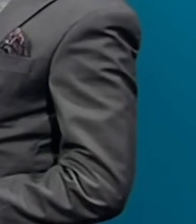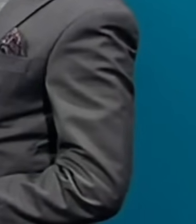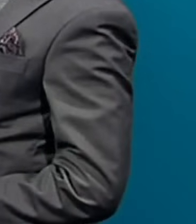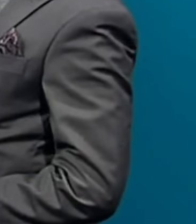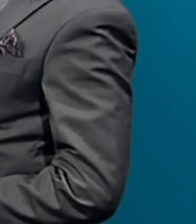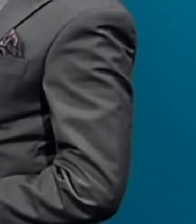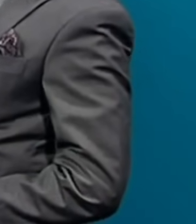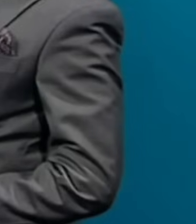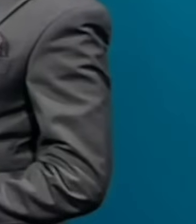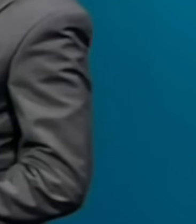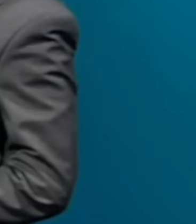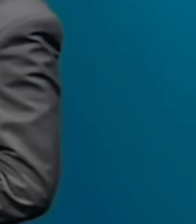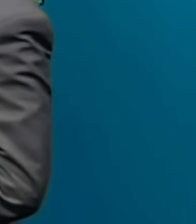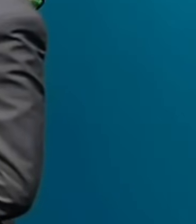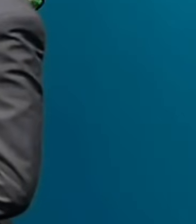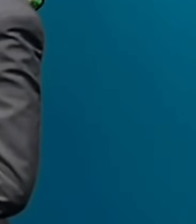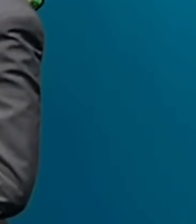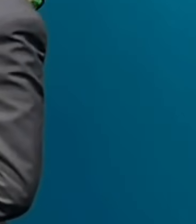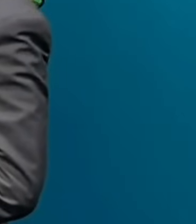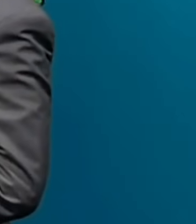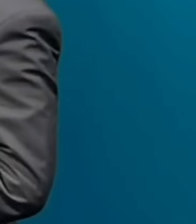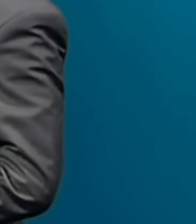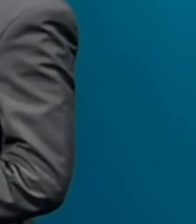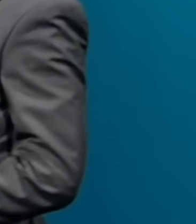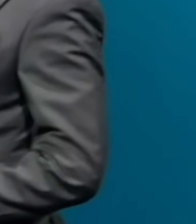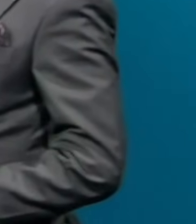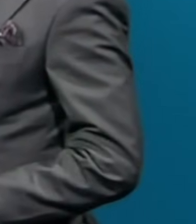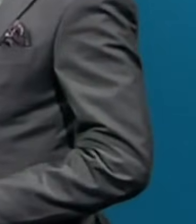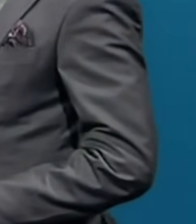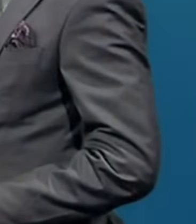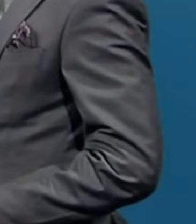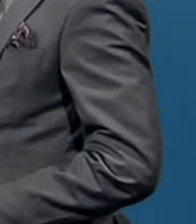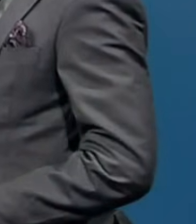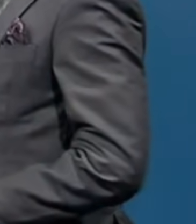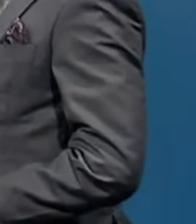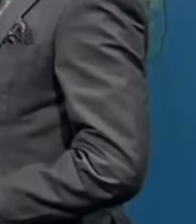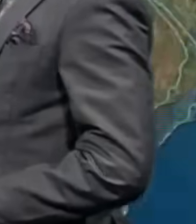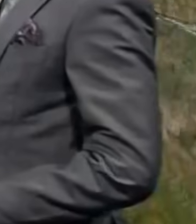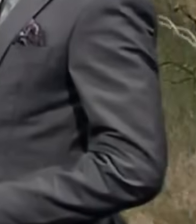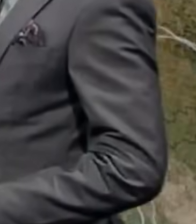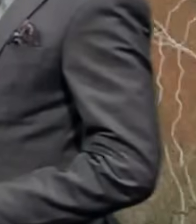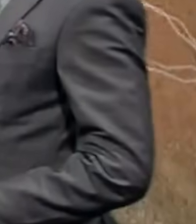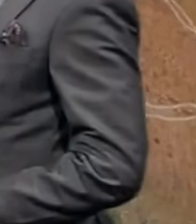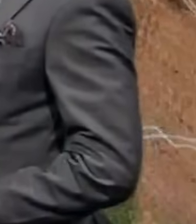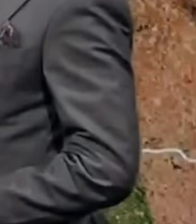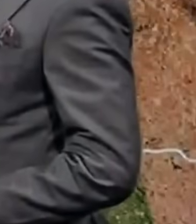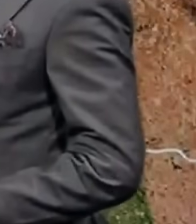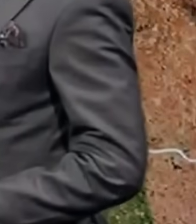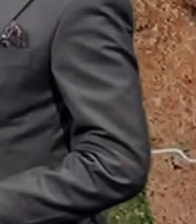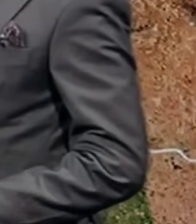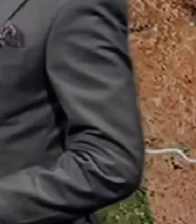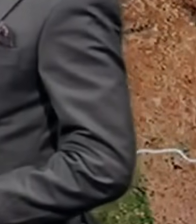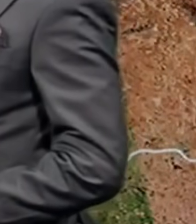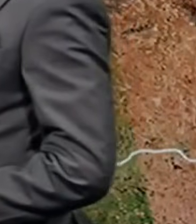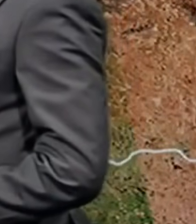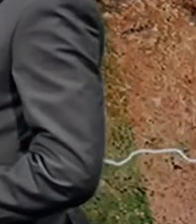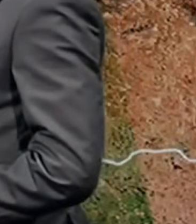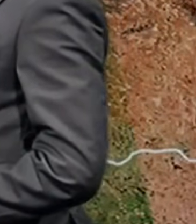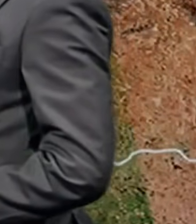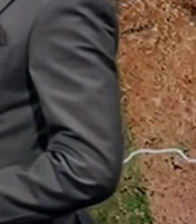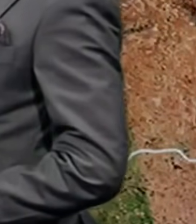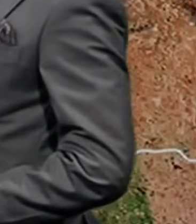phothola moya o montši le re ka hlola go tshenyo di karolo tša gona ka kgolo a Pinten le bogare ka province eo ka moka go mere lebela dikgrata tša di-temperature tša rena re lebetše letšatši la go